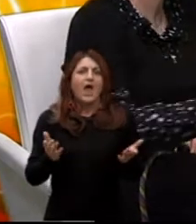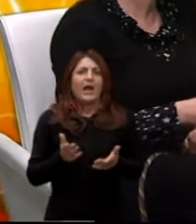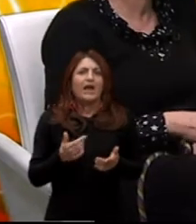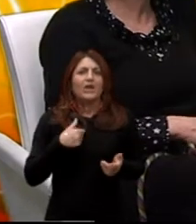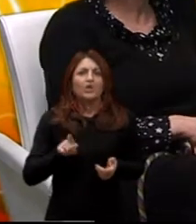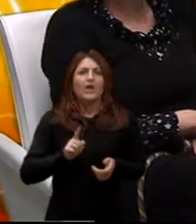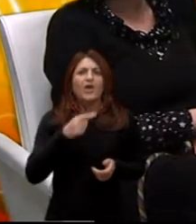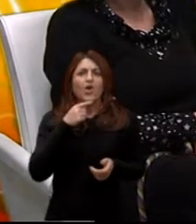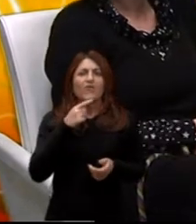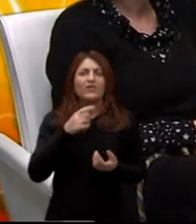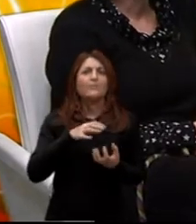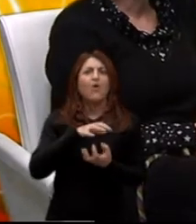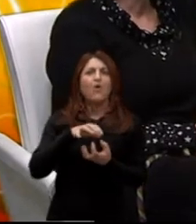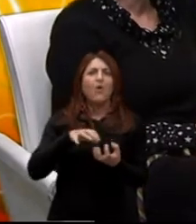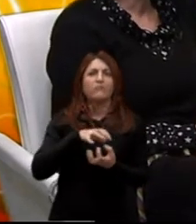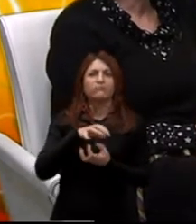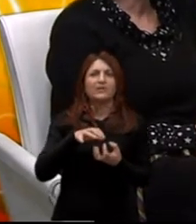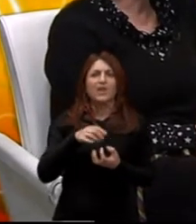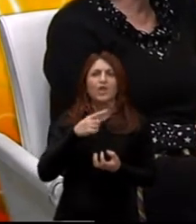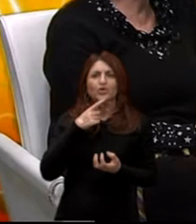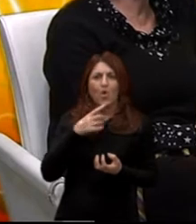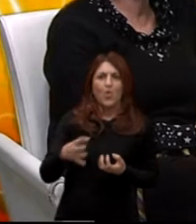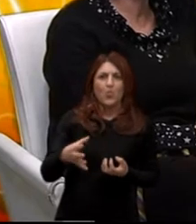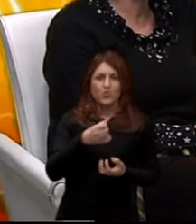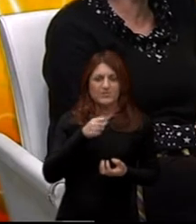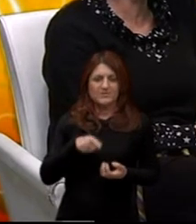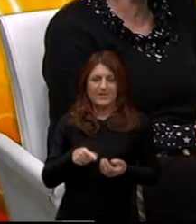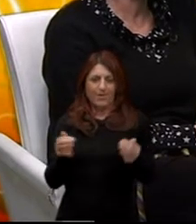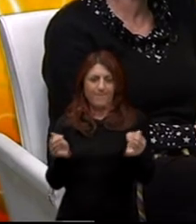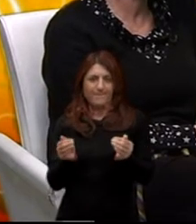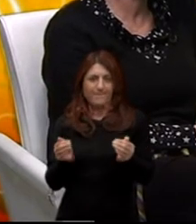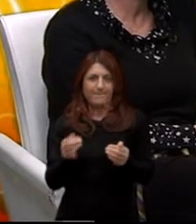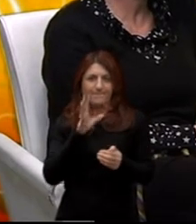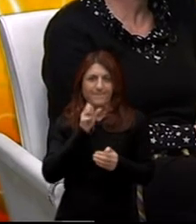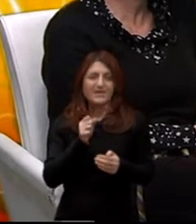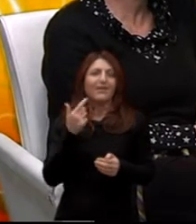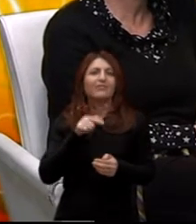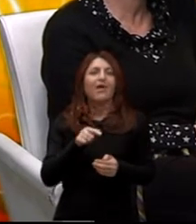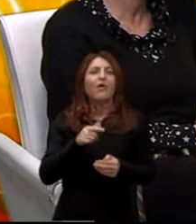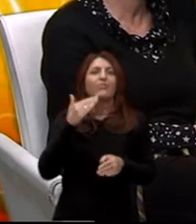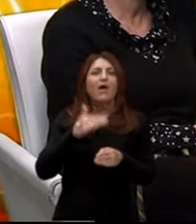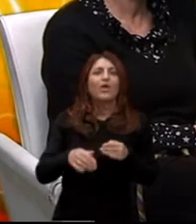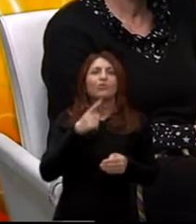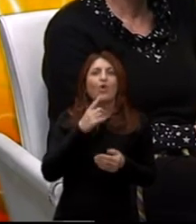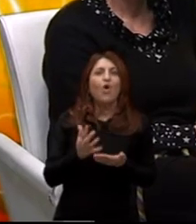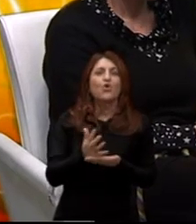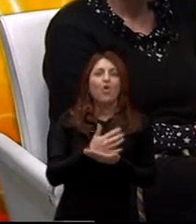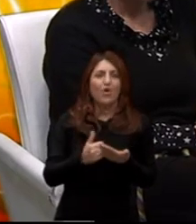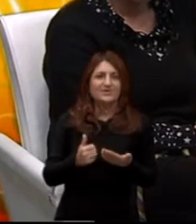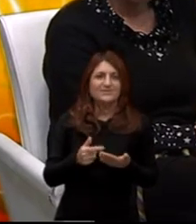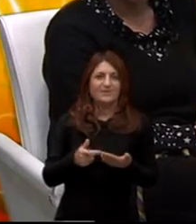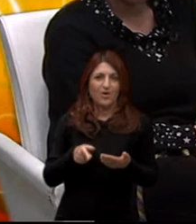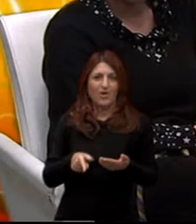sad ne govorim o obiteljima za socijalizaciju koje uzimaju psa, nego našim korisnicima koji dobivaju pse. A to je znači da prolaze